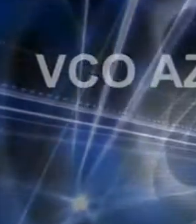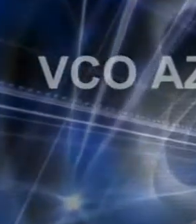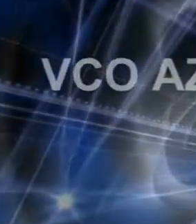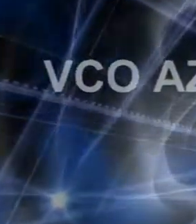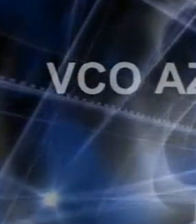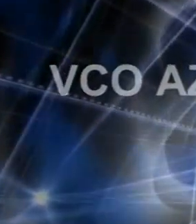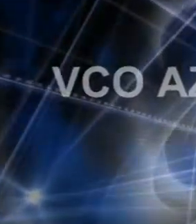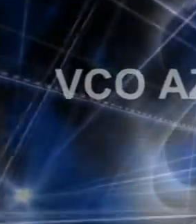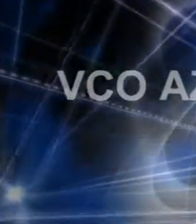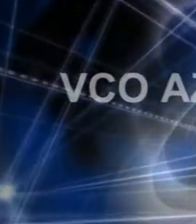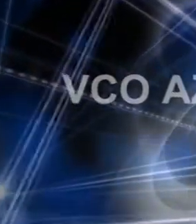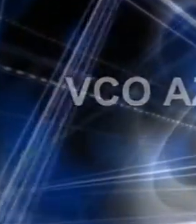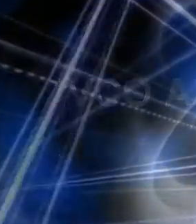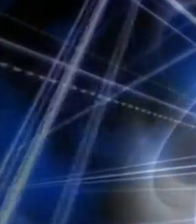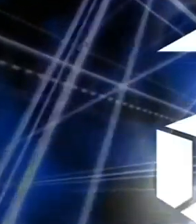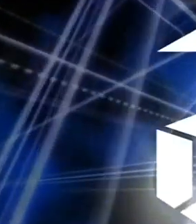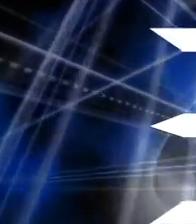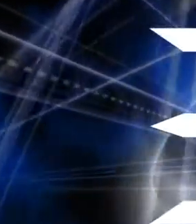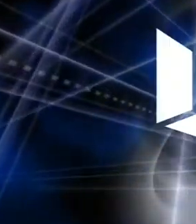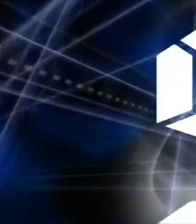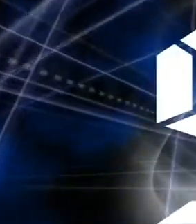Thank you.